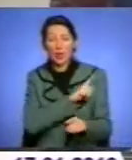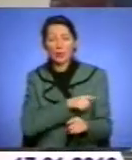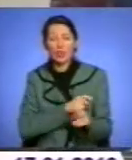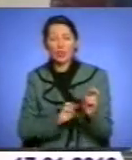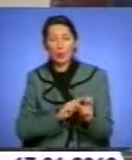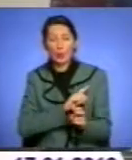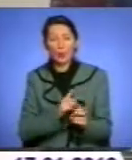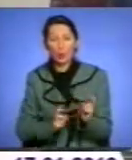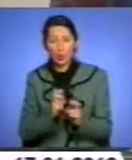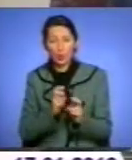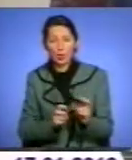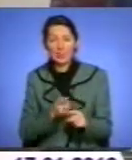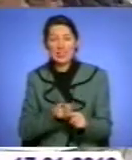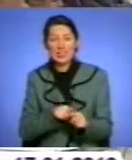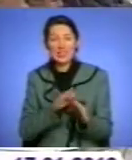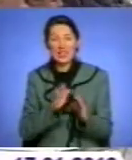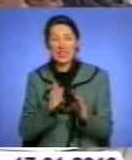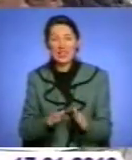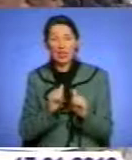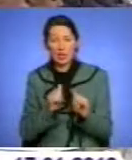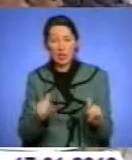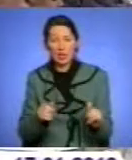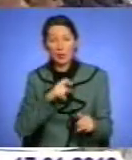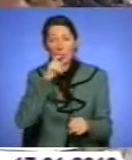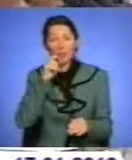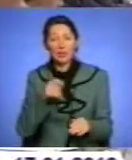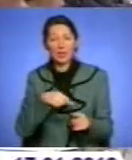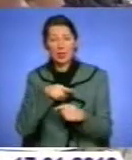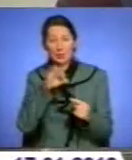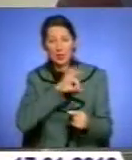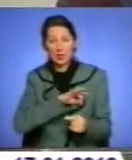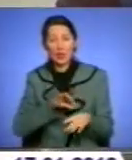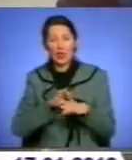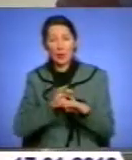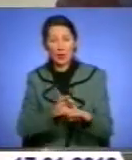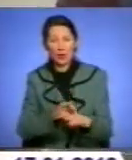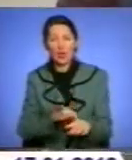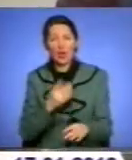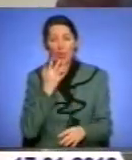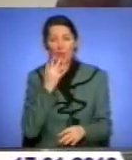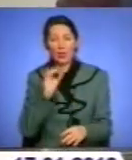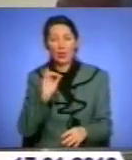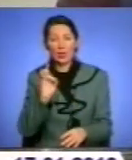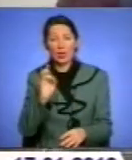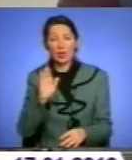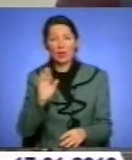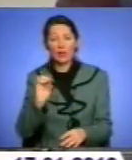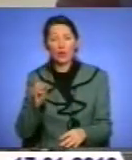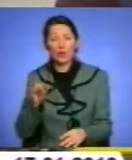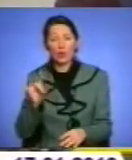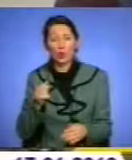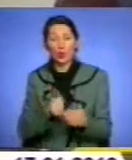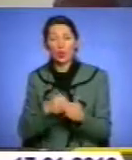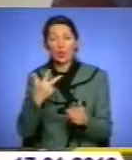Азарова, це не лише розвиватиме вітчизняний бізнес, а й приведе іноземних інвесторів. До 31 грудня 2015 року